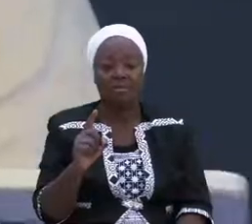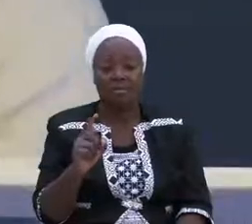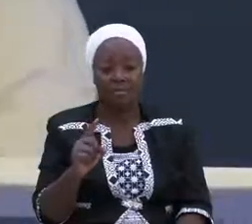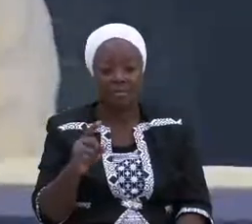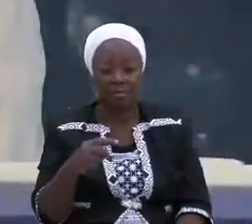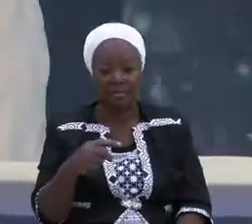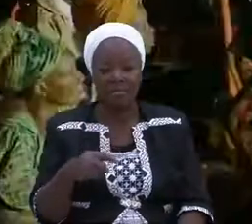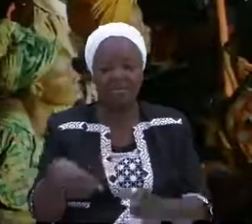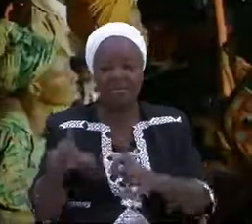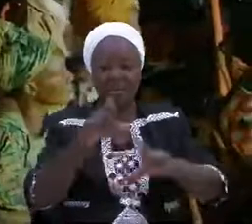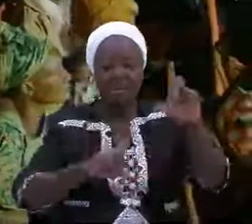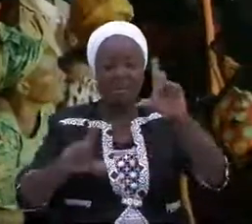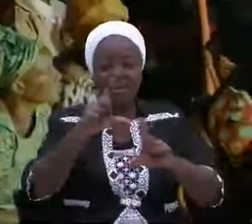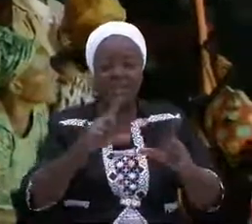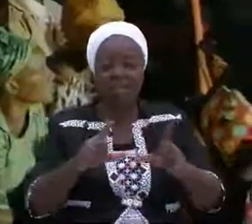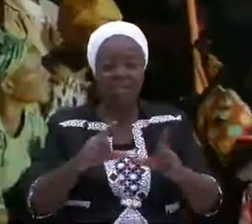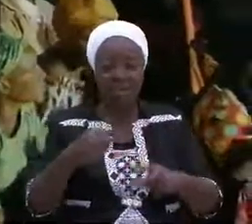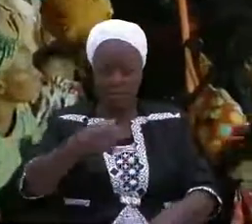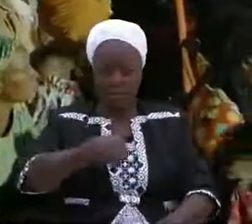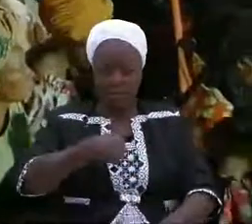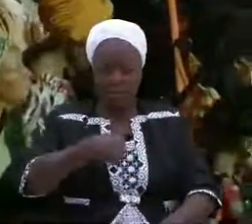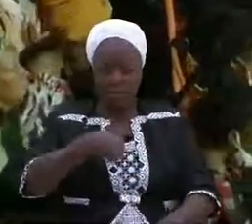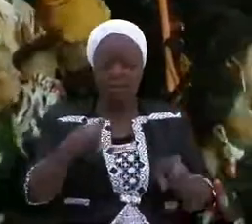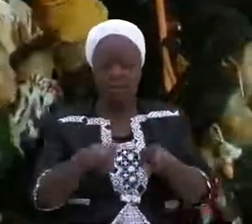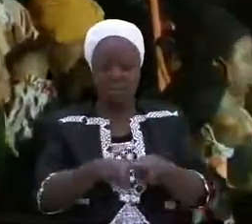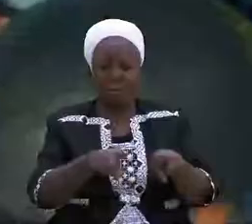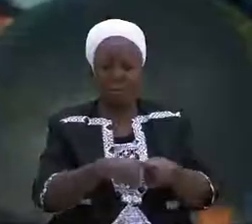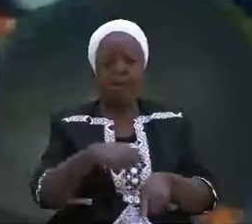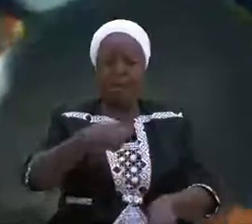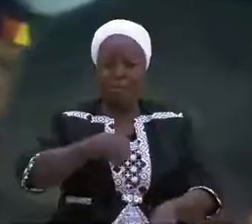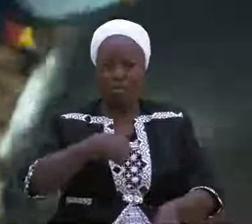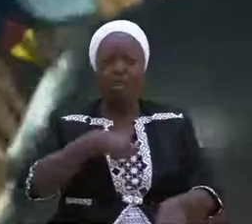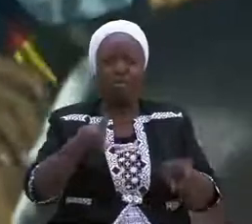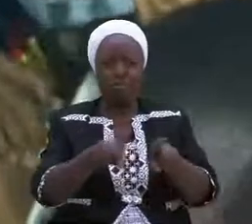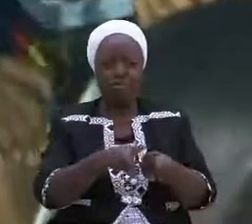Dis, moi aussi. Dis-le à haute voix. Moi aussi.